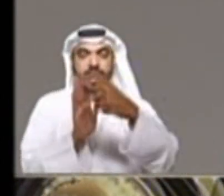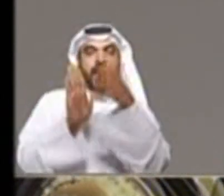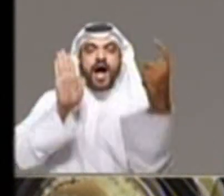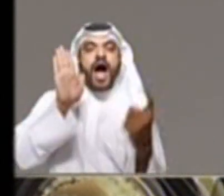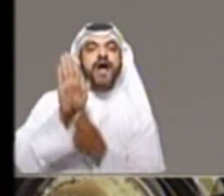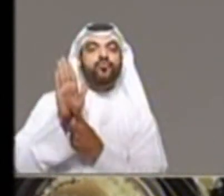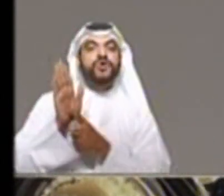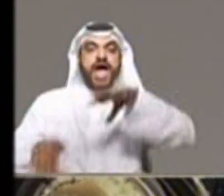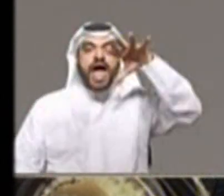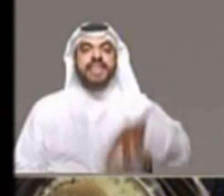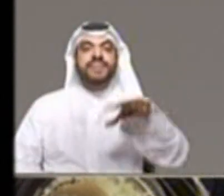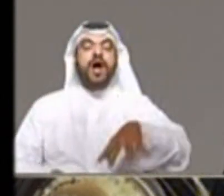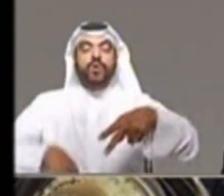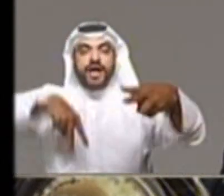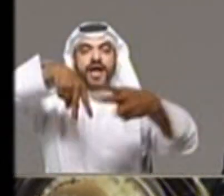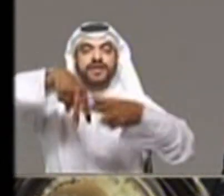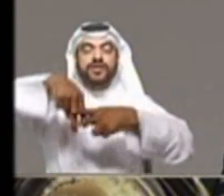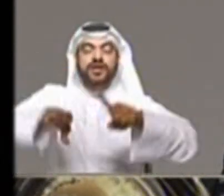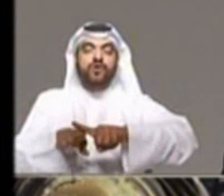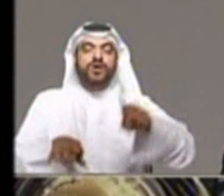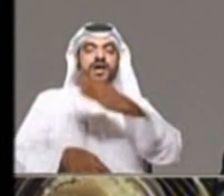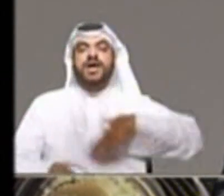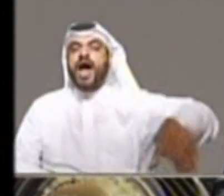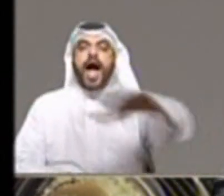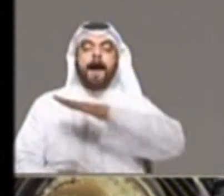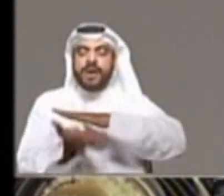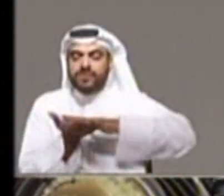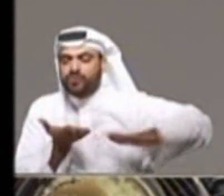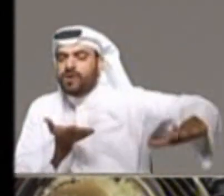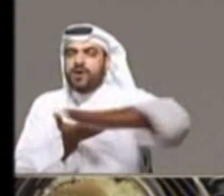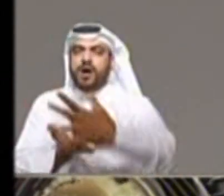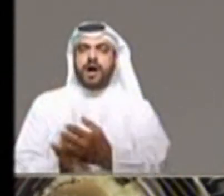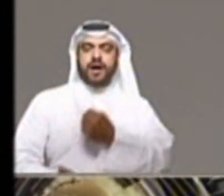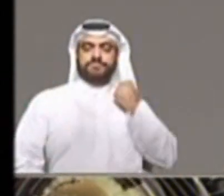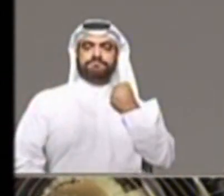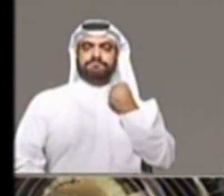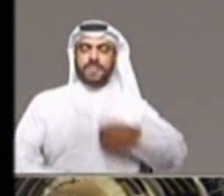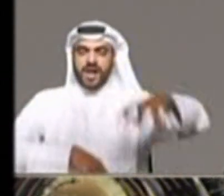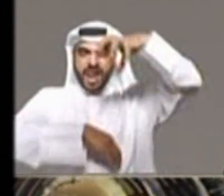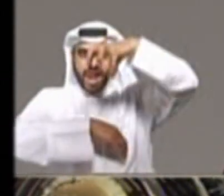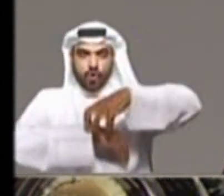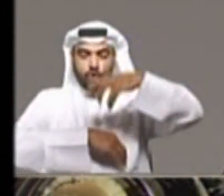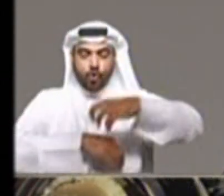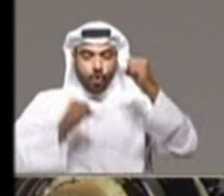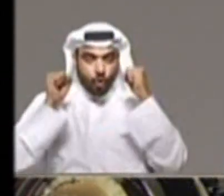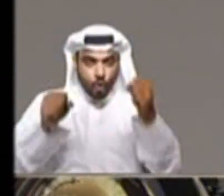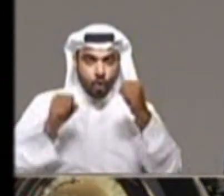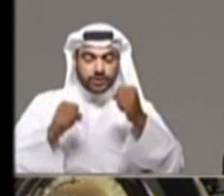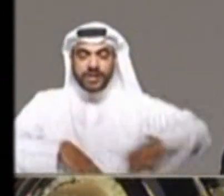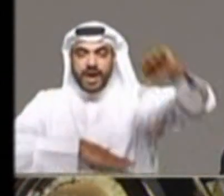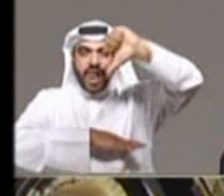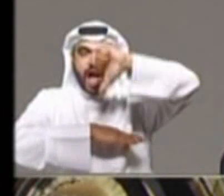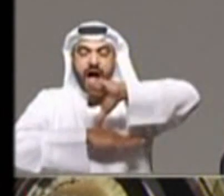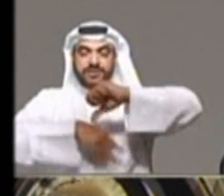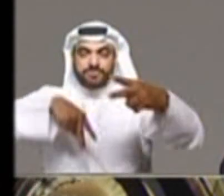الدولة القومية اليهودية، يتضمن فيما يتضمنه من تكريس للقدس كاملة كعاصمة